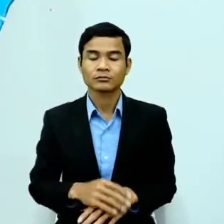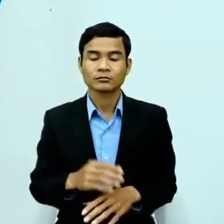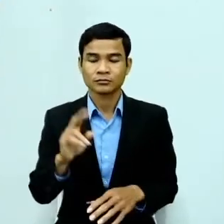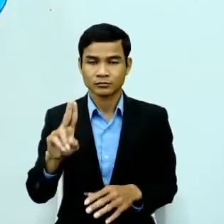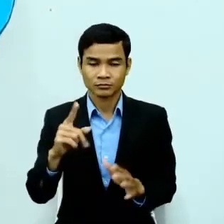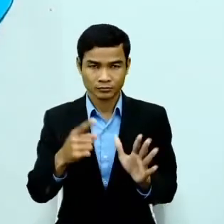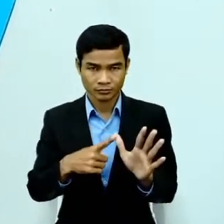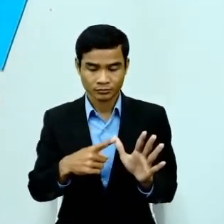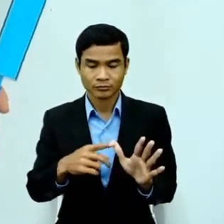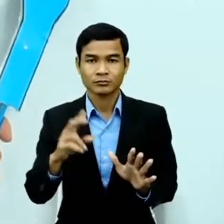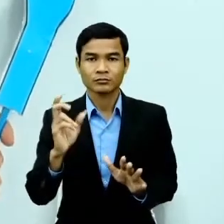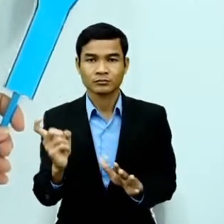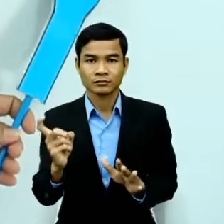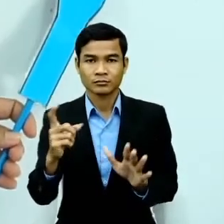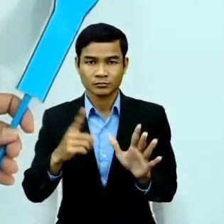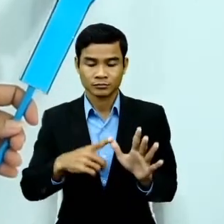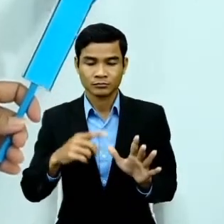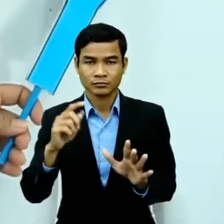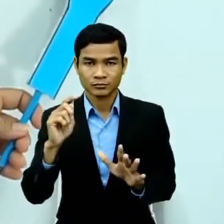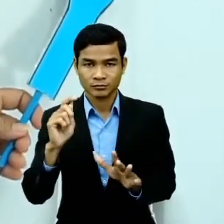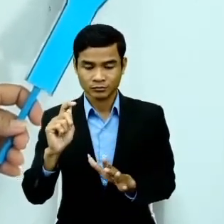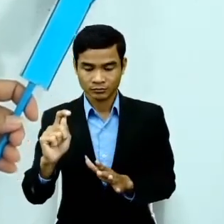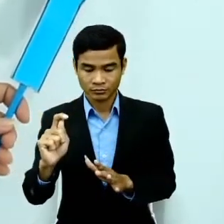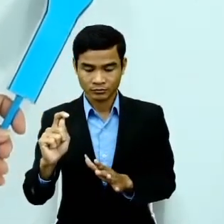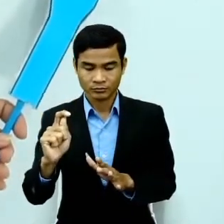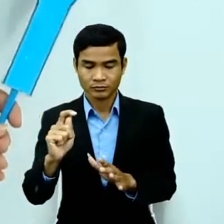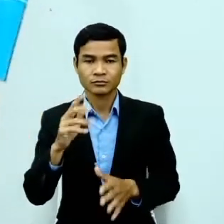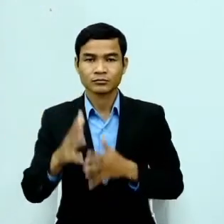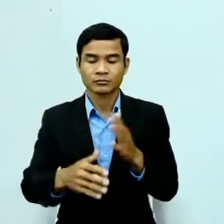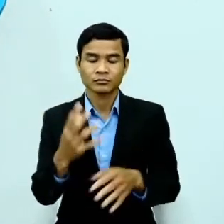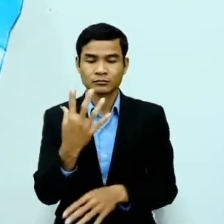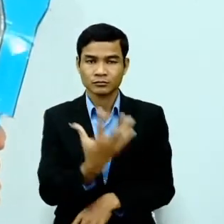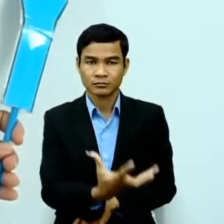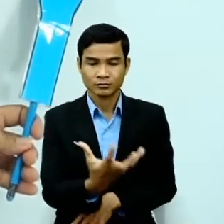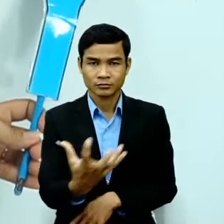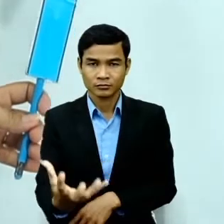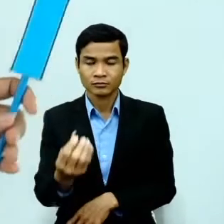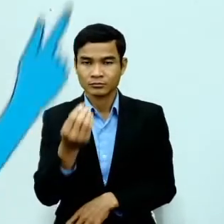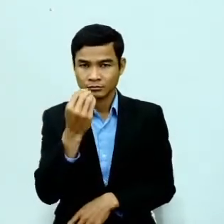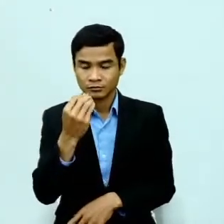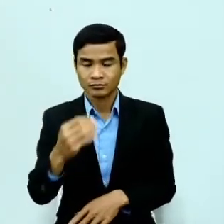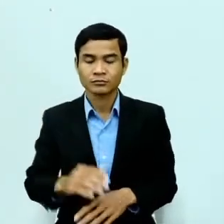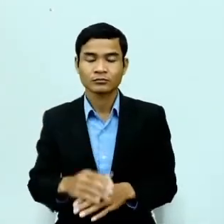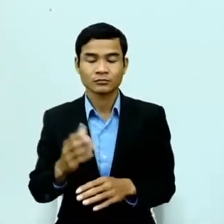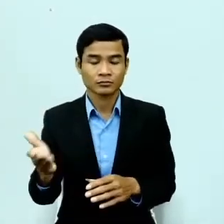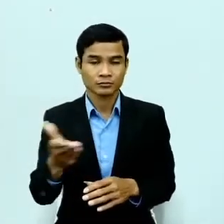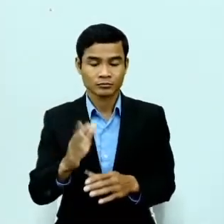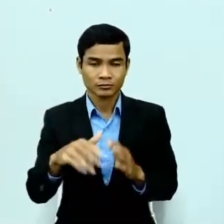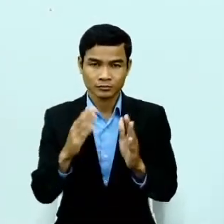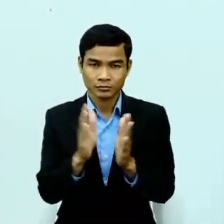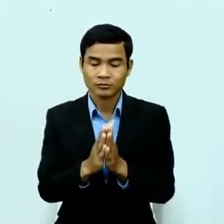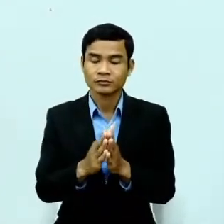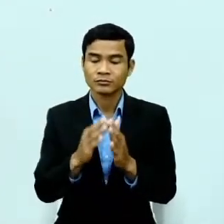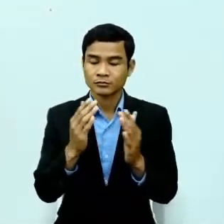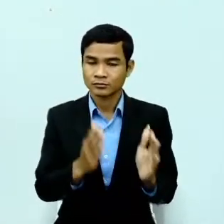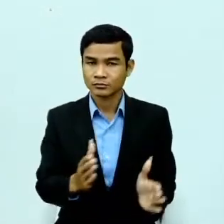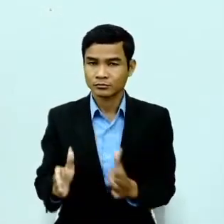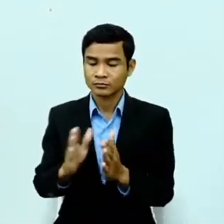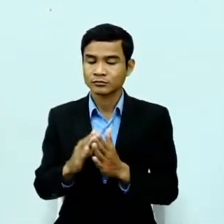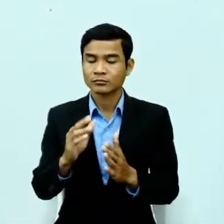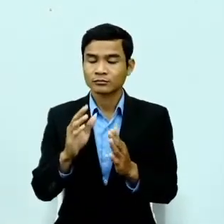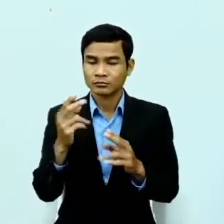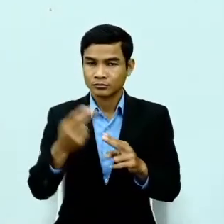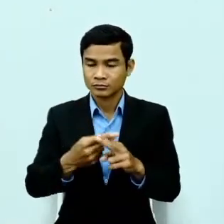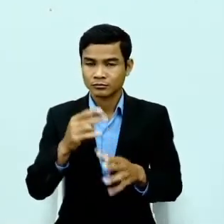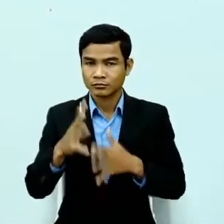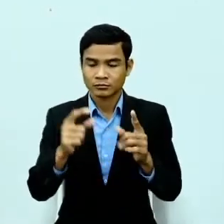á à ho á ha r hà a hà chà ở con này là con trim khuôn bậc hát